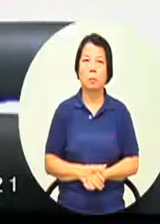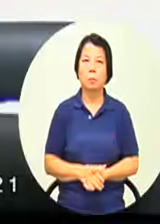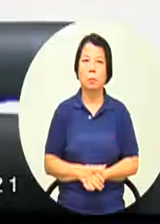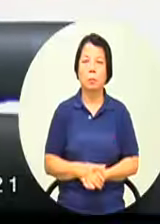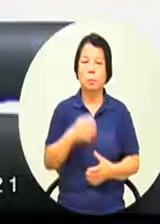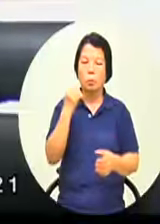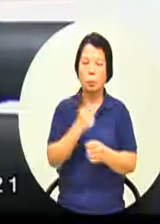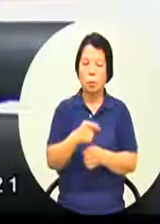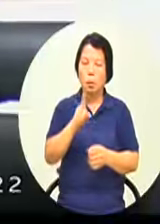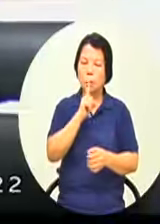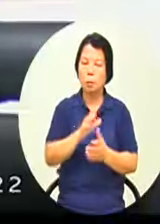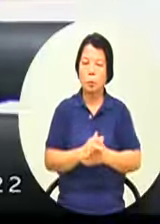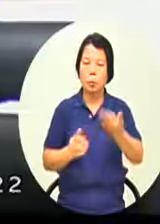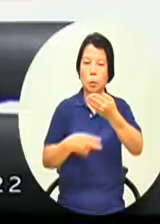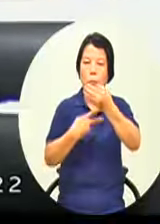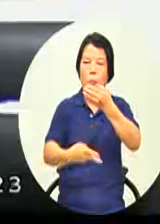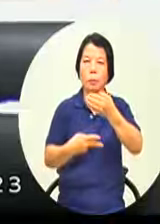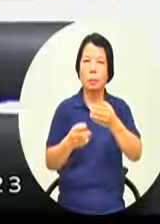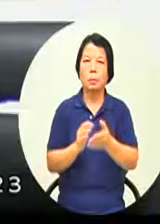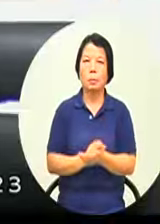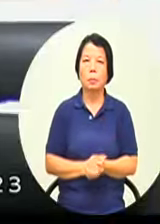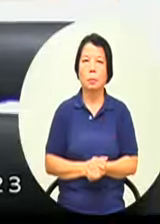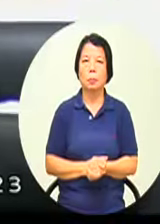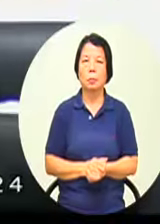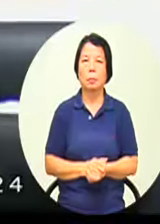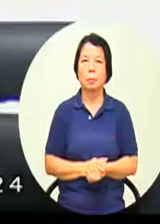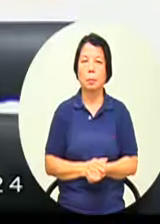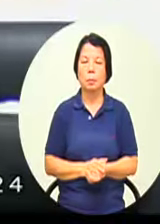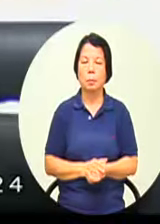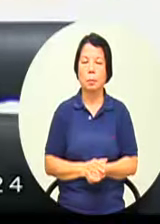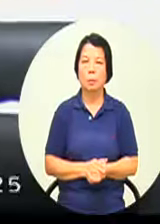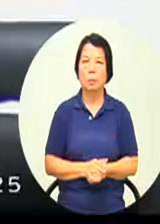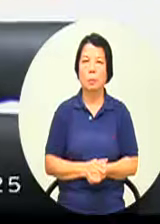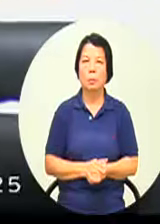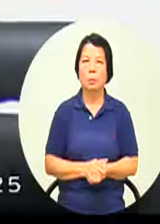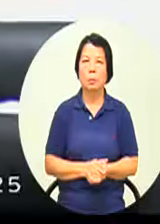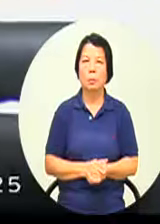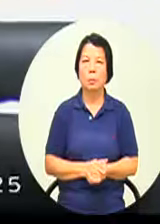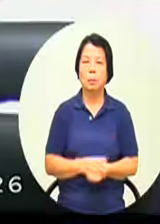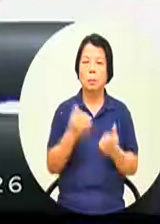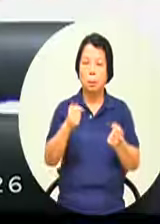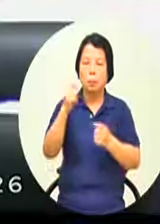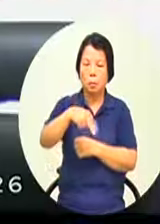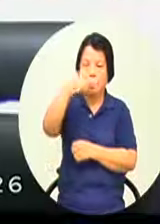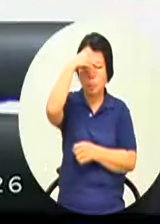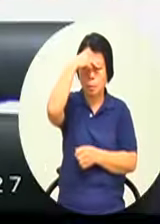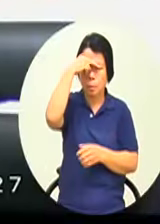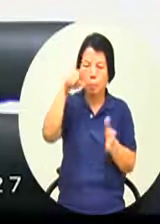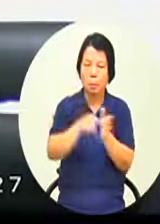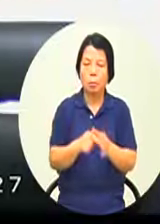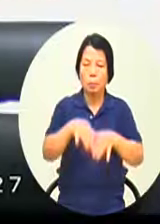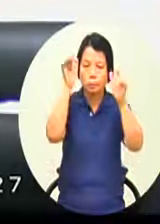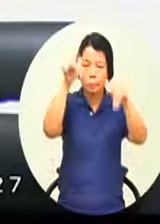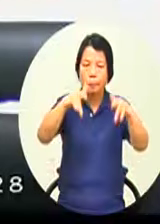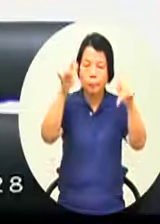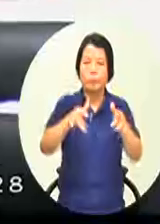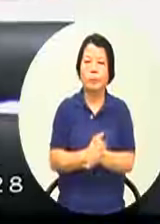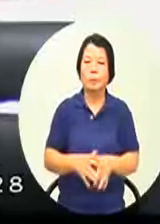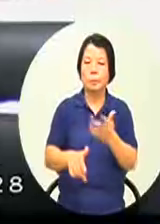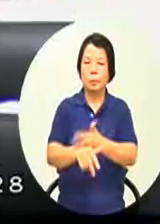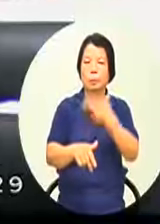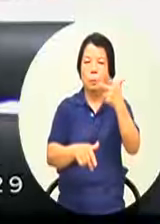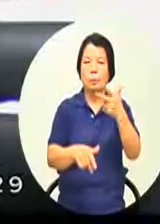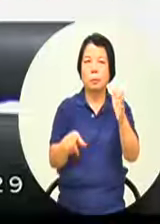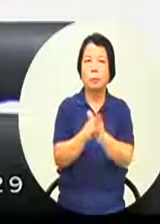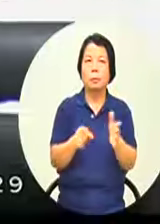就算你说九月二号，你们在下午的时候开始下雨，到七点的时